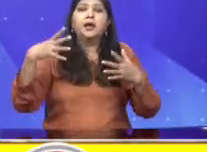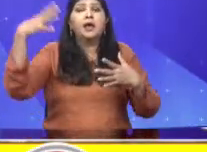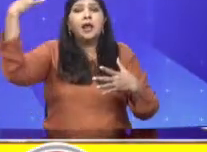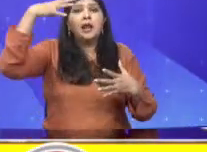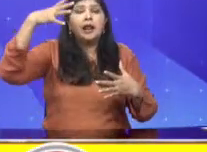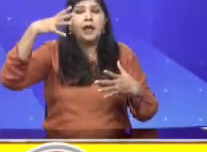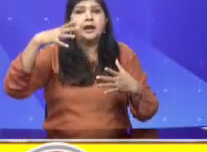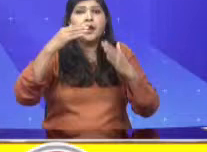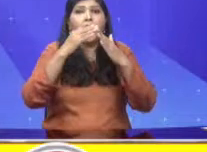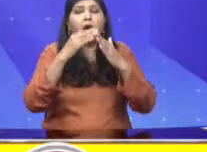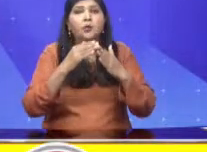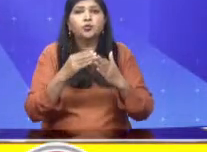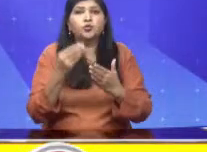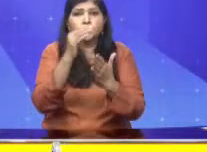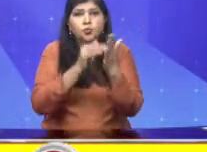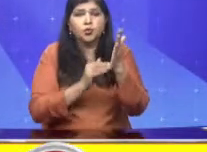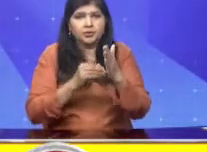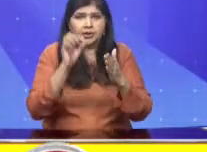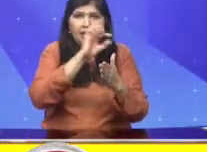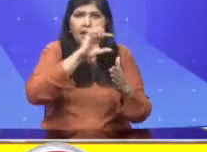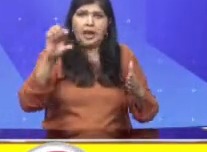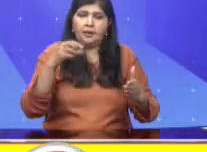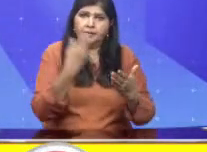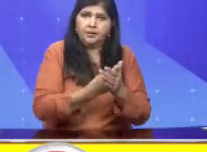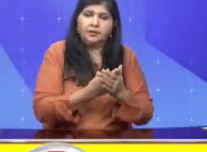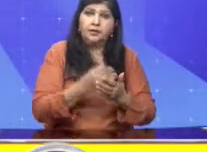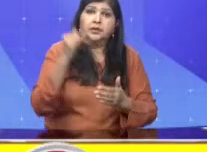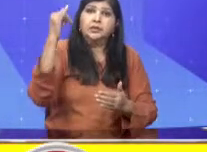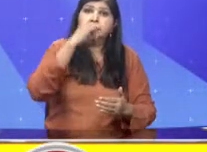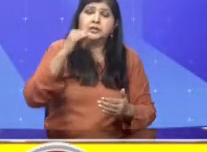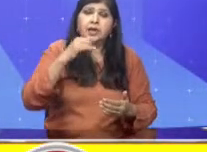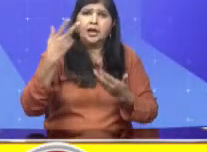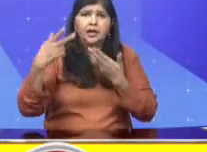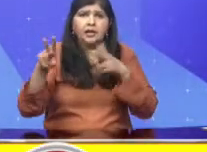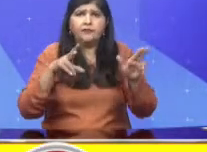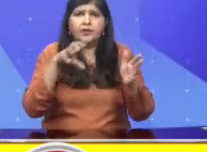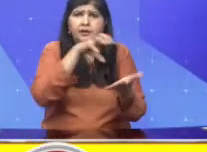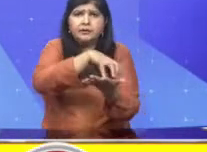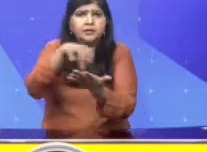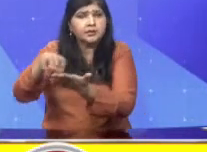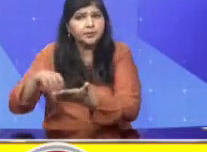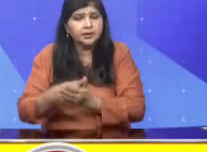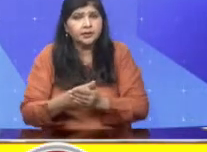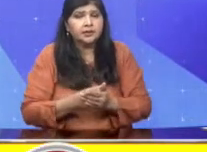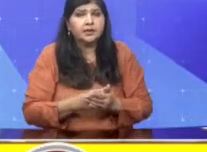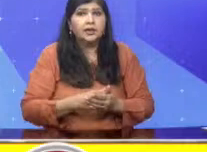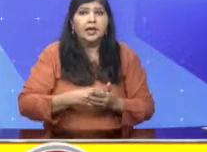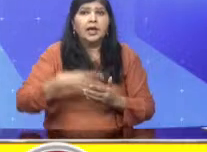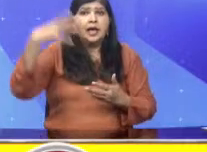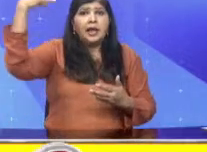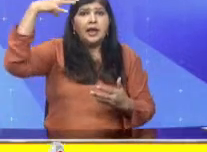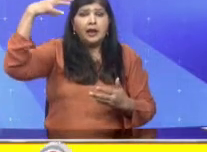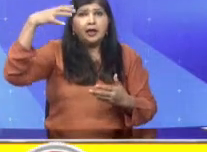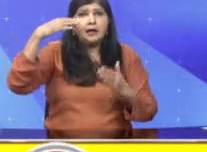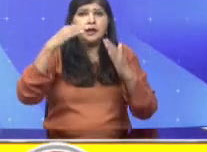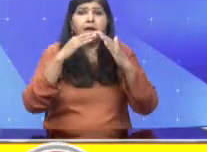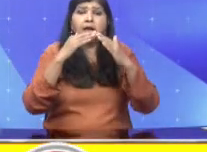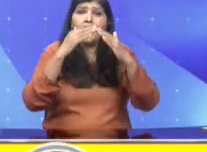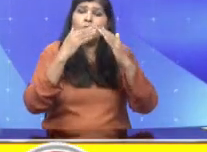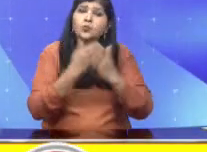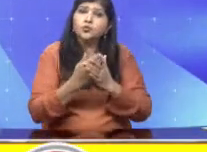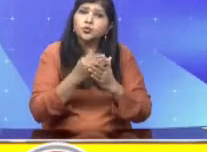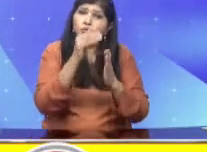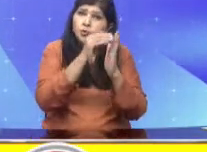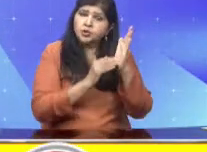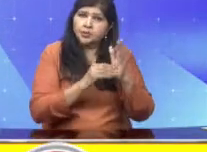प्रोजेक्स का नाम दिया फिलहाल देश में छे अलग-अलग जगों पर लाइट हाउस प्रोजेक्स पर तीजी से काम चल